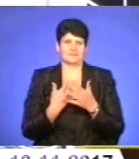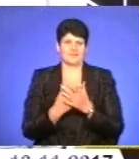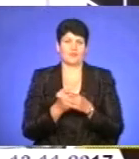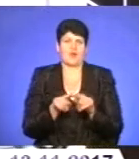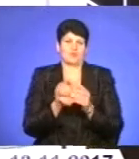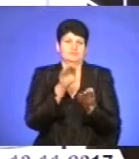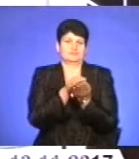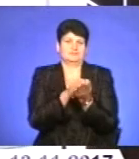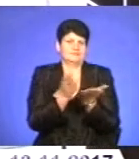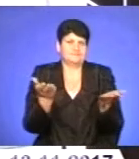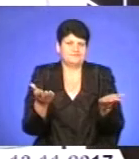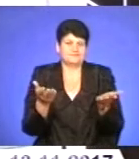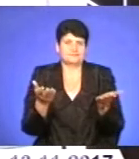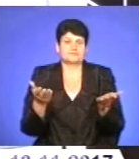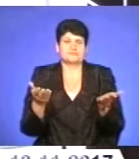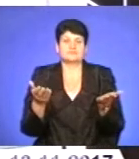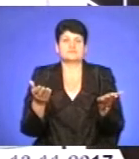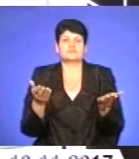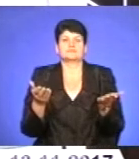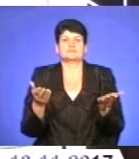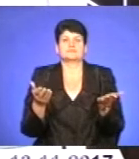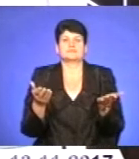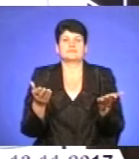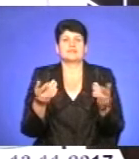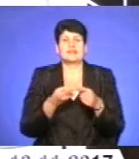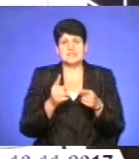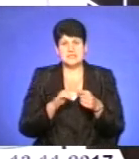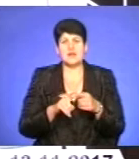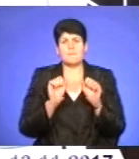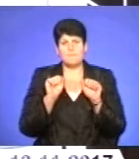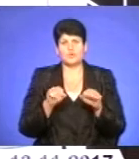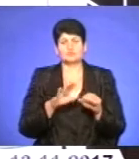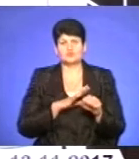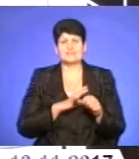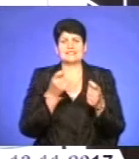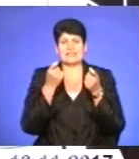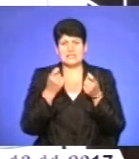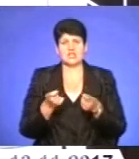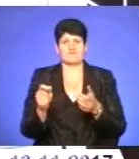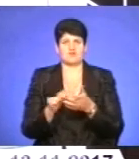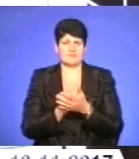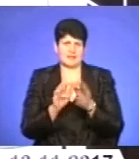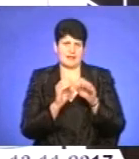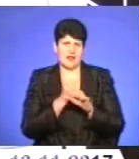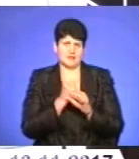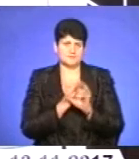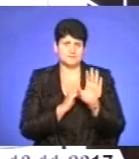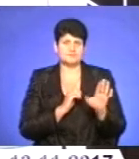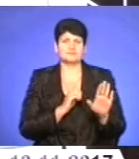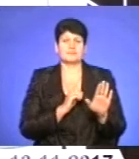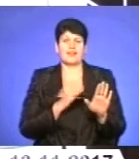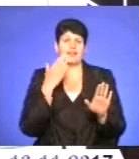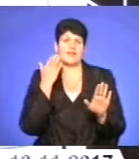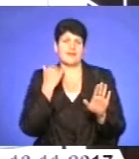надгробного типу, як надгробок. Це може бути з дешевших матеріалів і